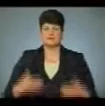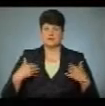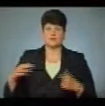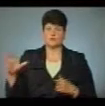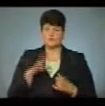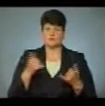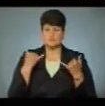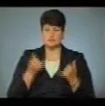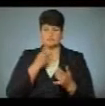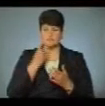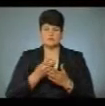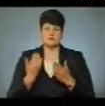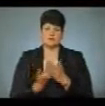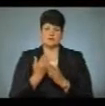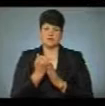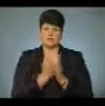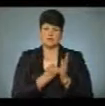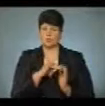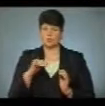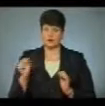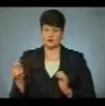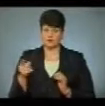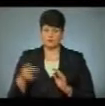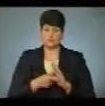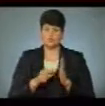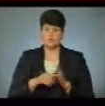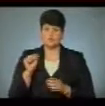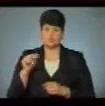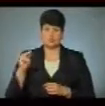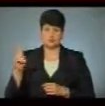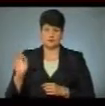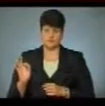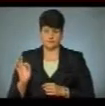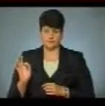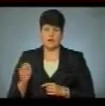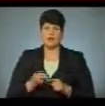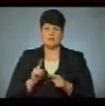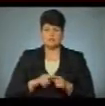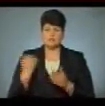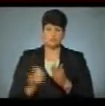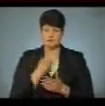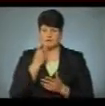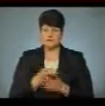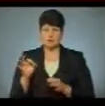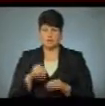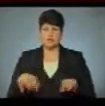Вітаю всіх, хто зараз з нами. Новини в ефірі телеканалу ЮА Тернопіль у студії Анастасія Чечко. І у цьому випуску дивіться про